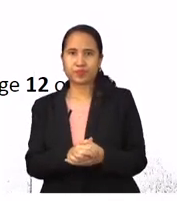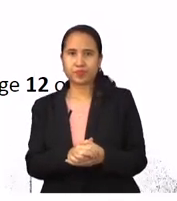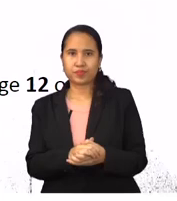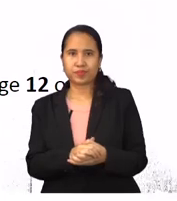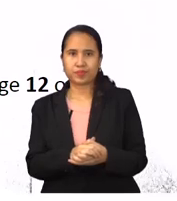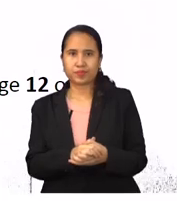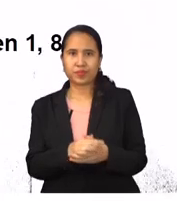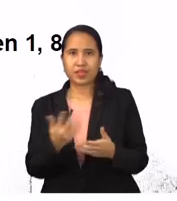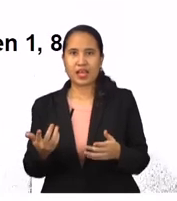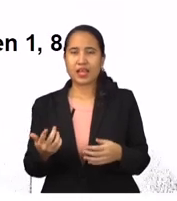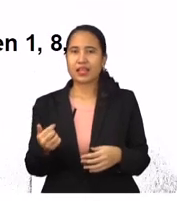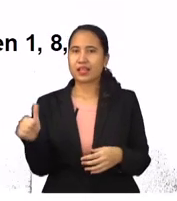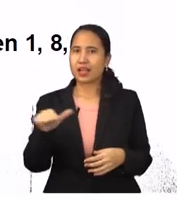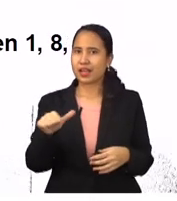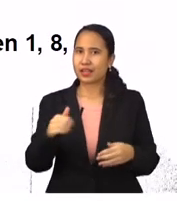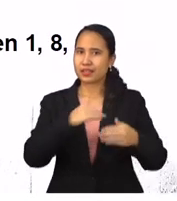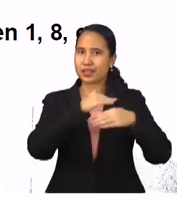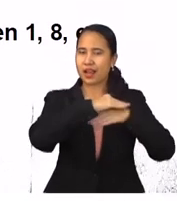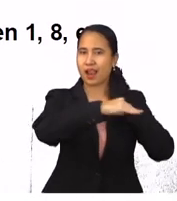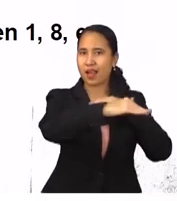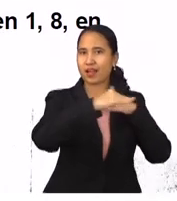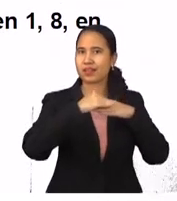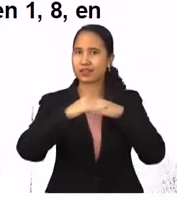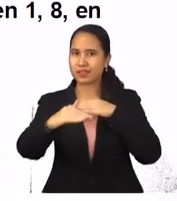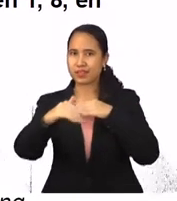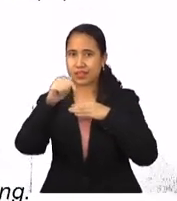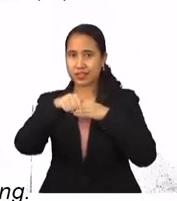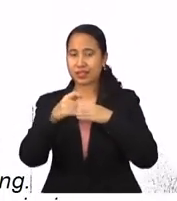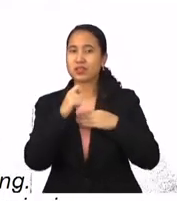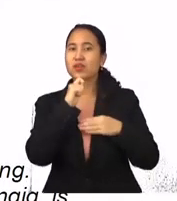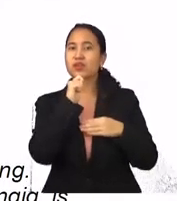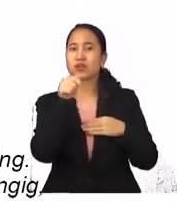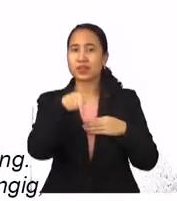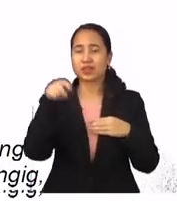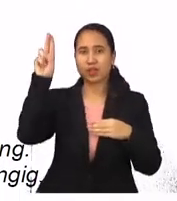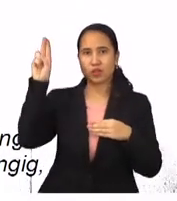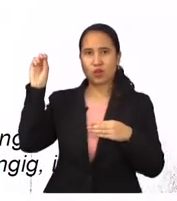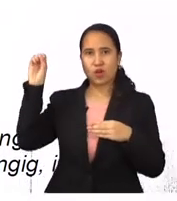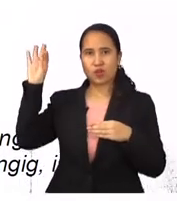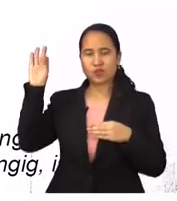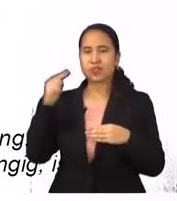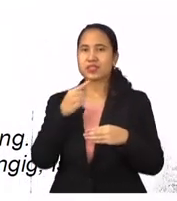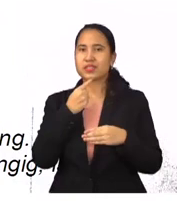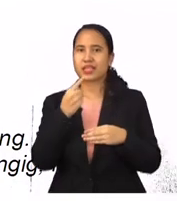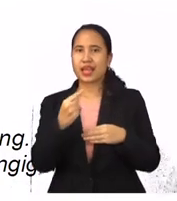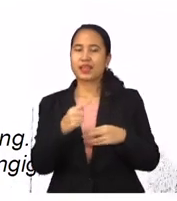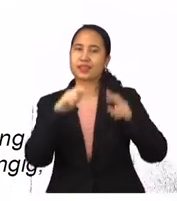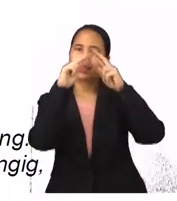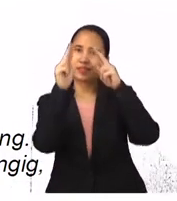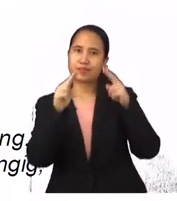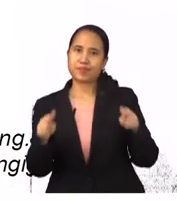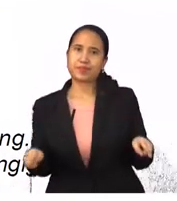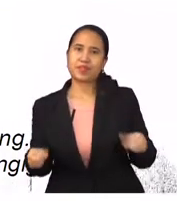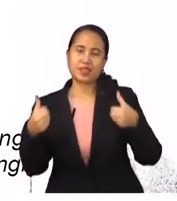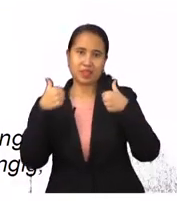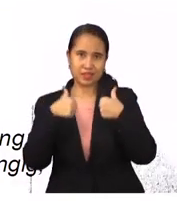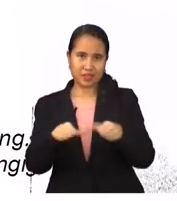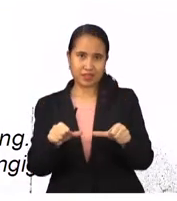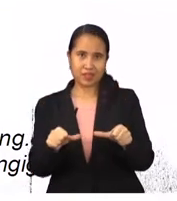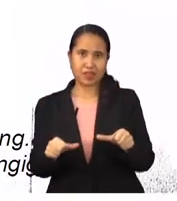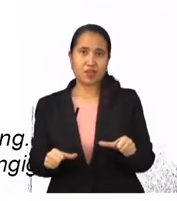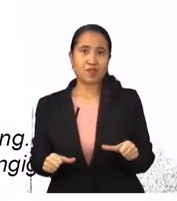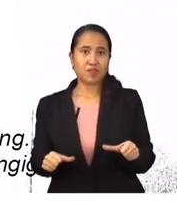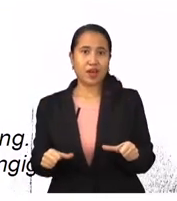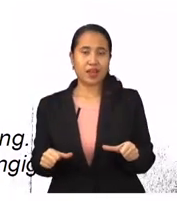versus Nicaragua. In deze uitspraak geeft dit hof aan dat het een internationale verplichting is van de